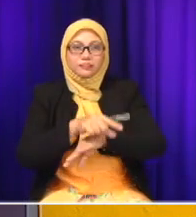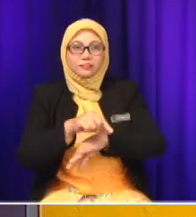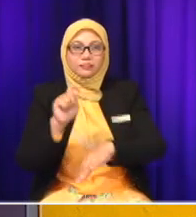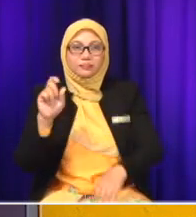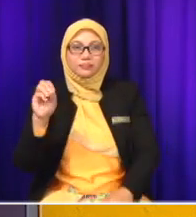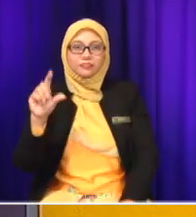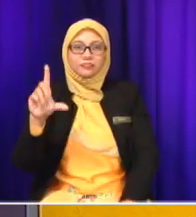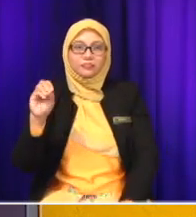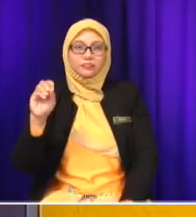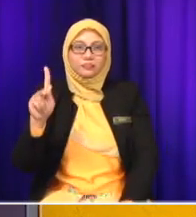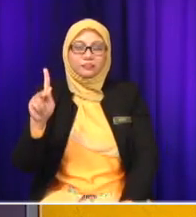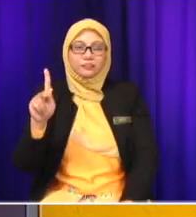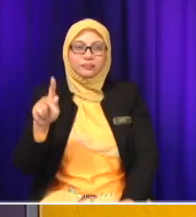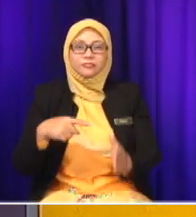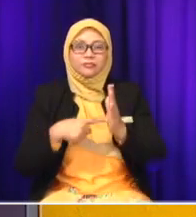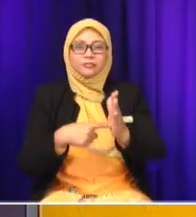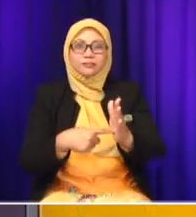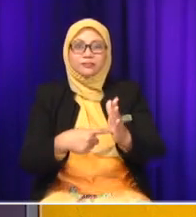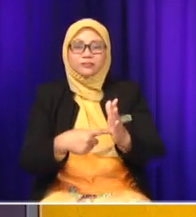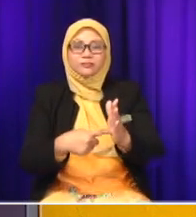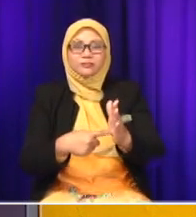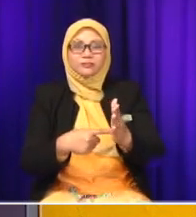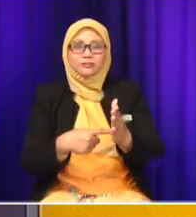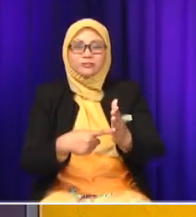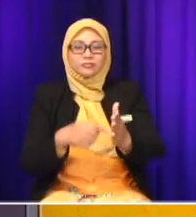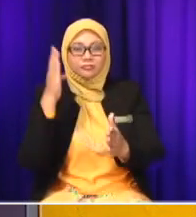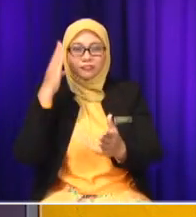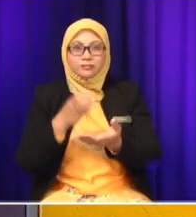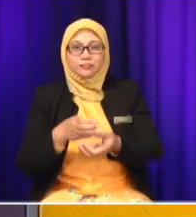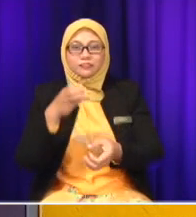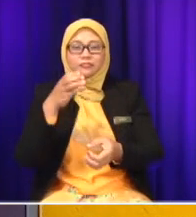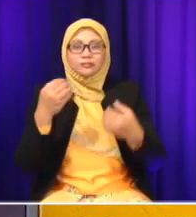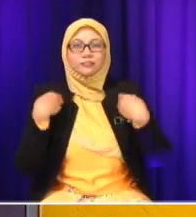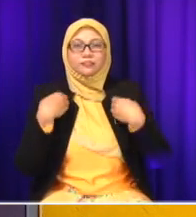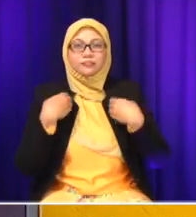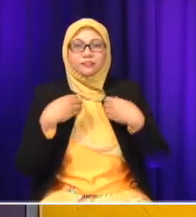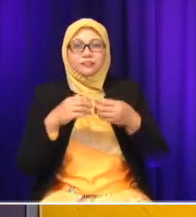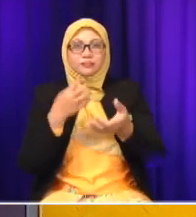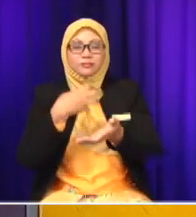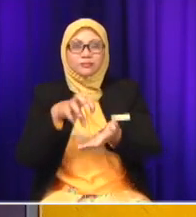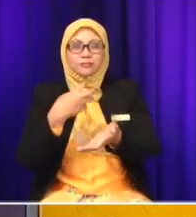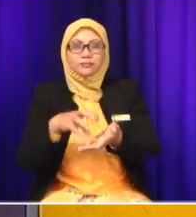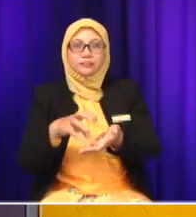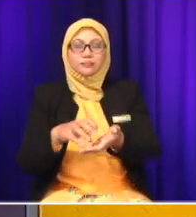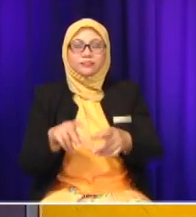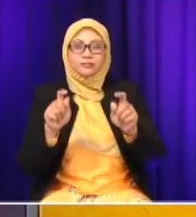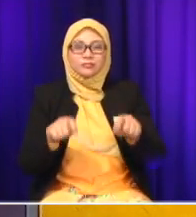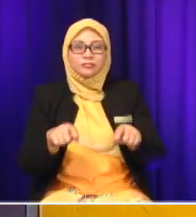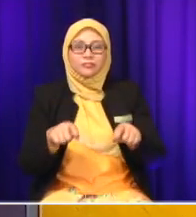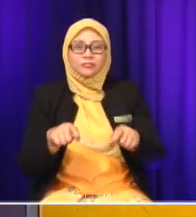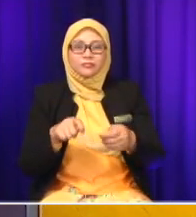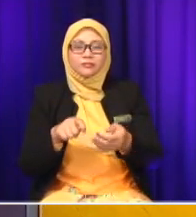bahagian kepala silinder tersebut telah terdapat bengkokan yang mana mungkin kita kena lakukan proses meratakan semula kepala